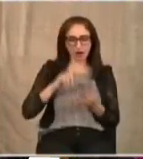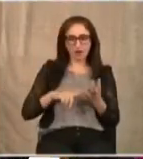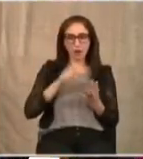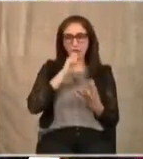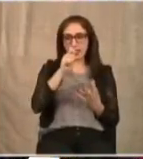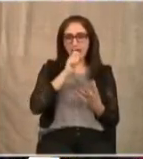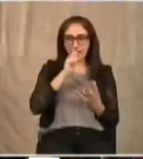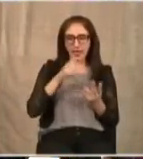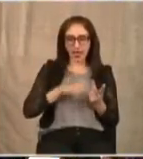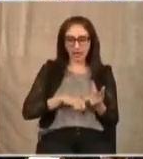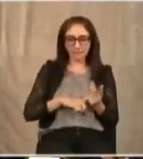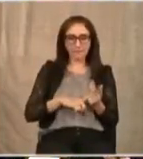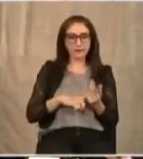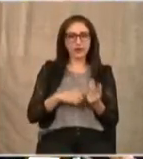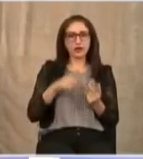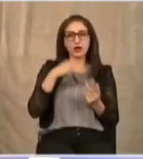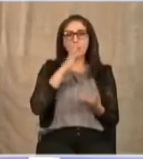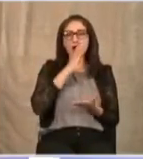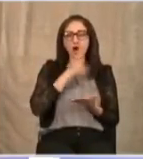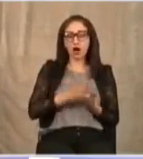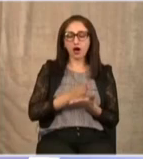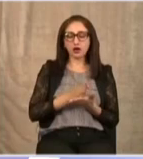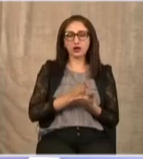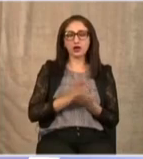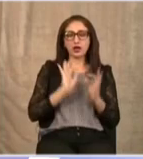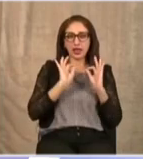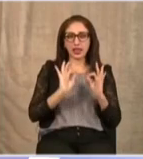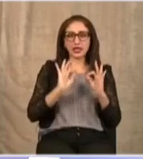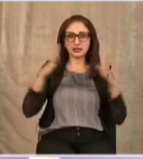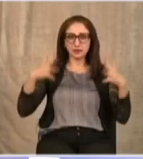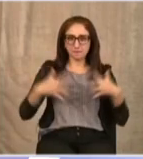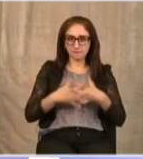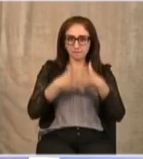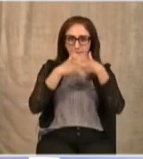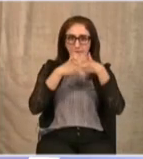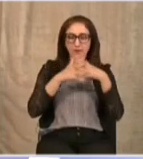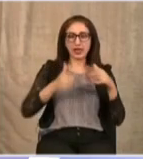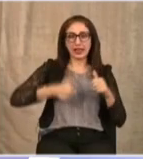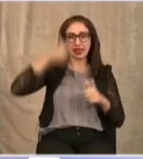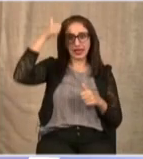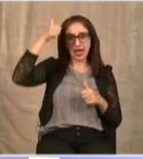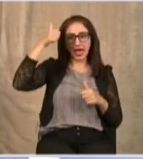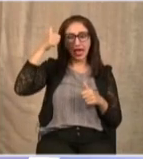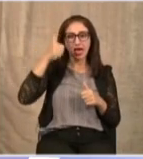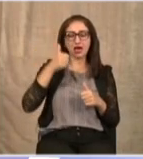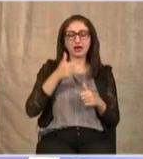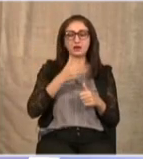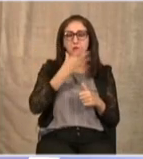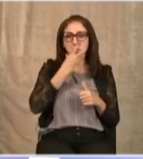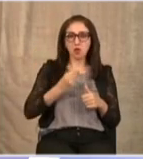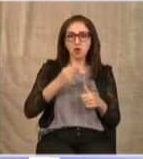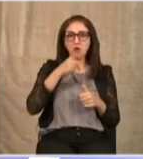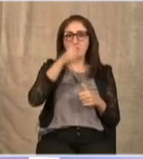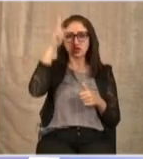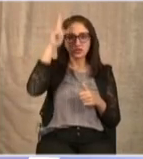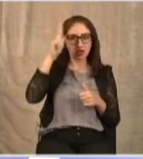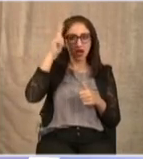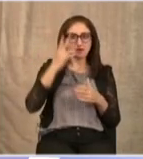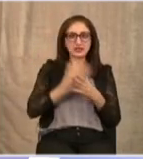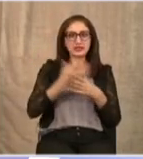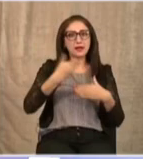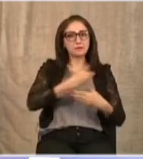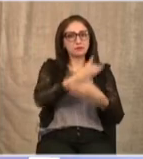الاعلام وبحق شريكا حقيقيا في النجاح فانتم من تنقلون